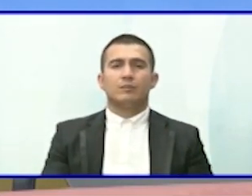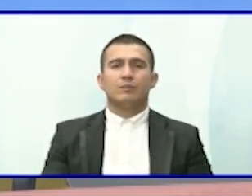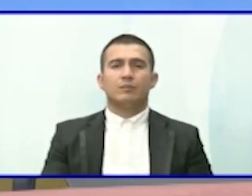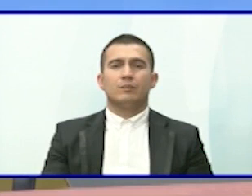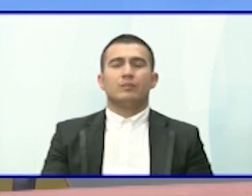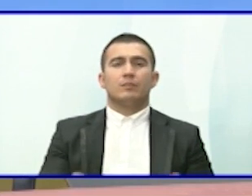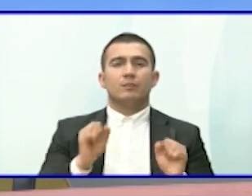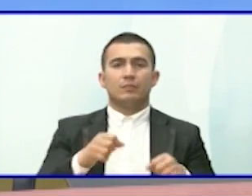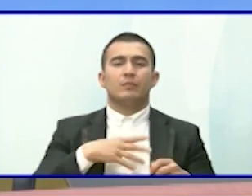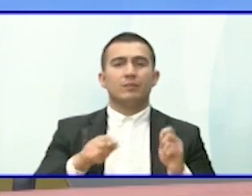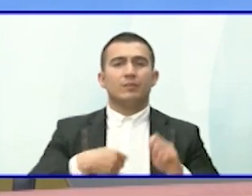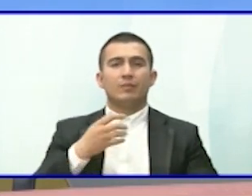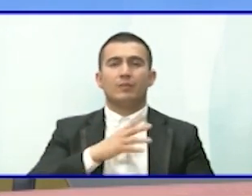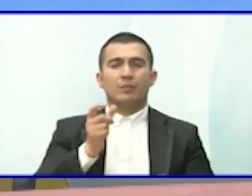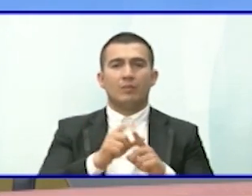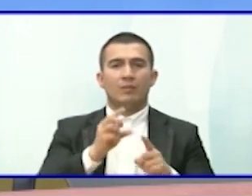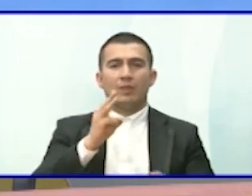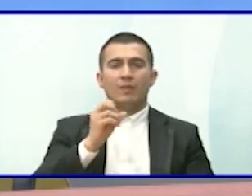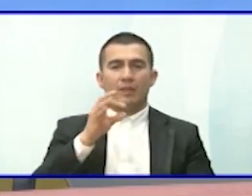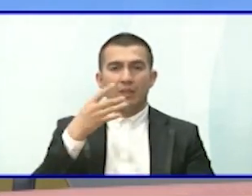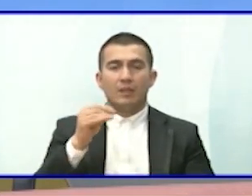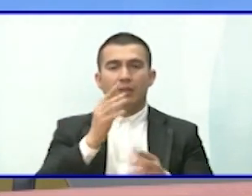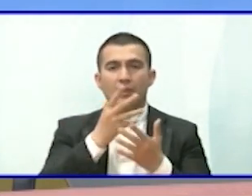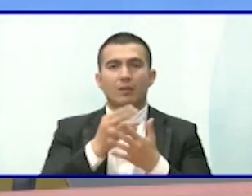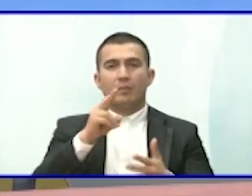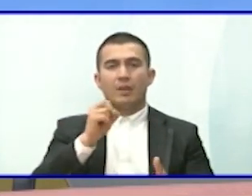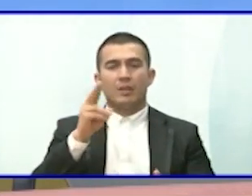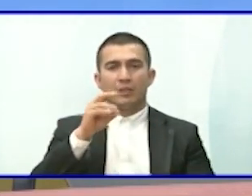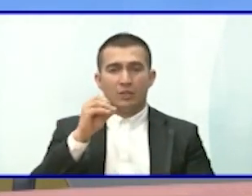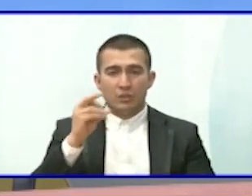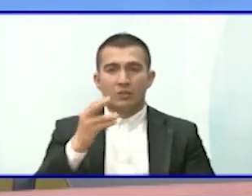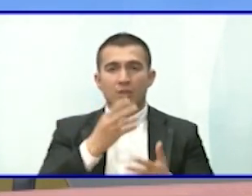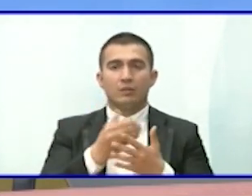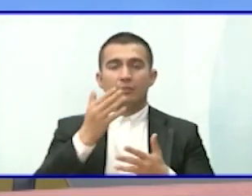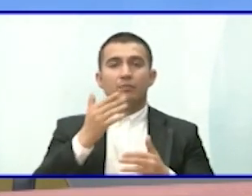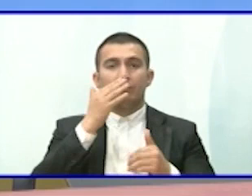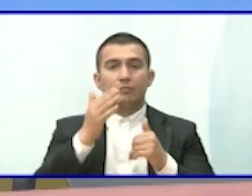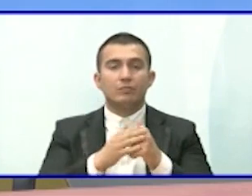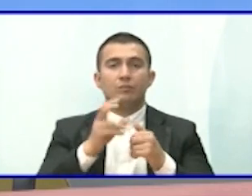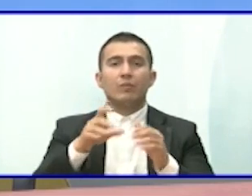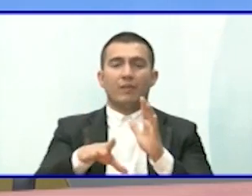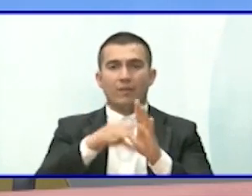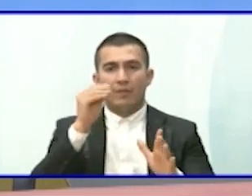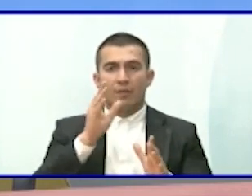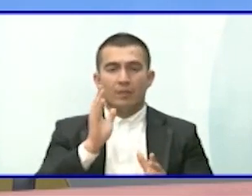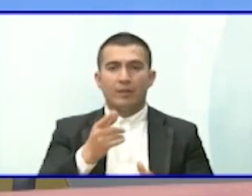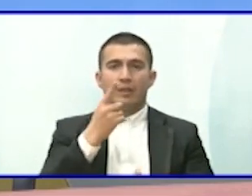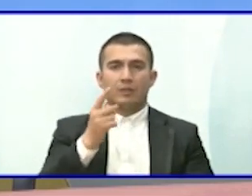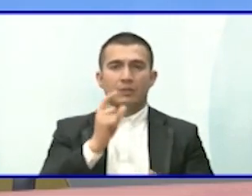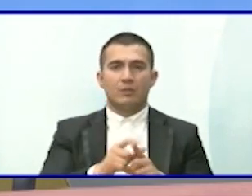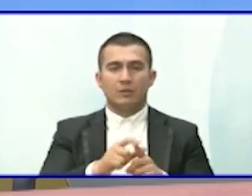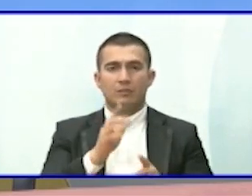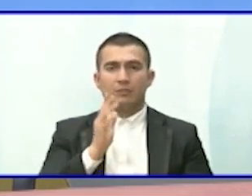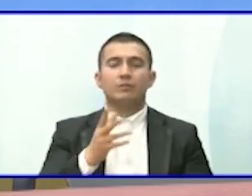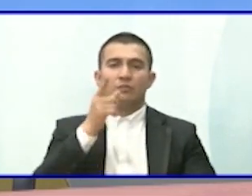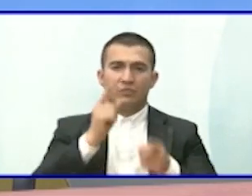творительный падеж нет думаю восхищаюсь выбираем одно слово